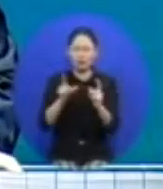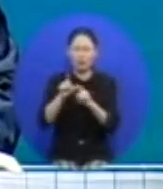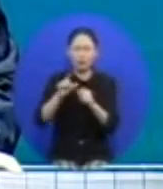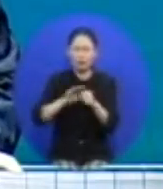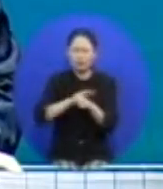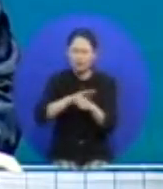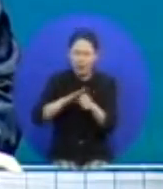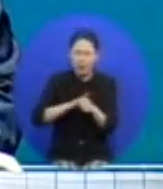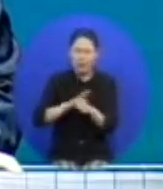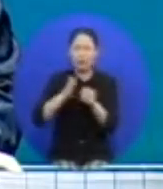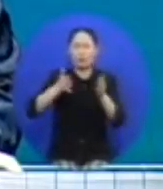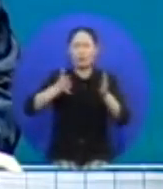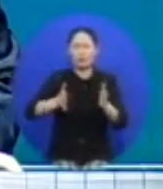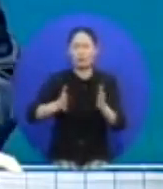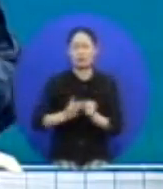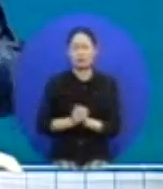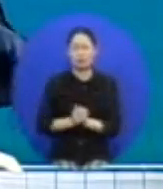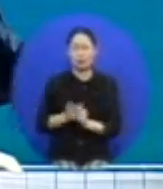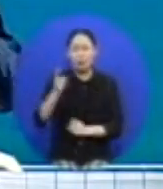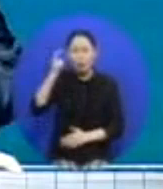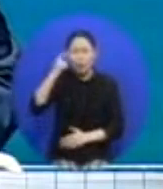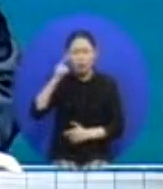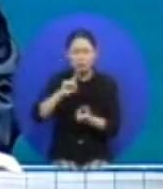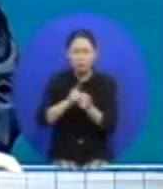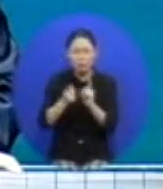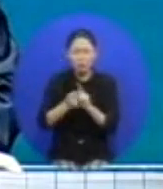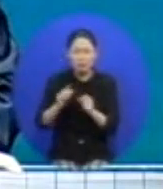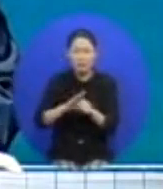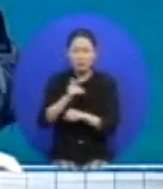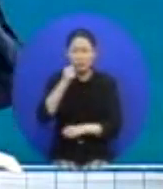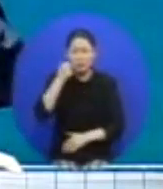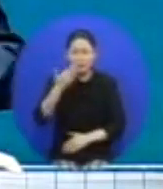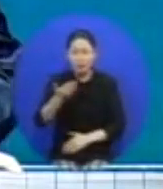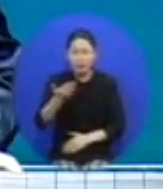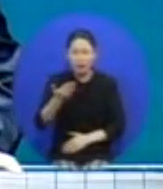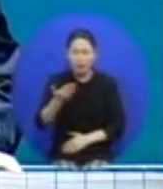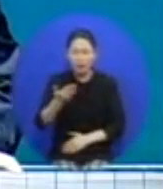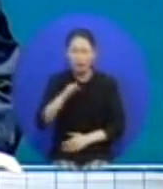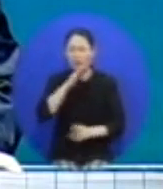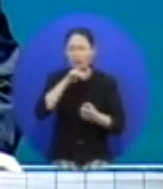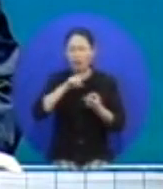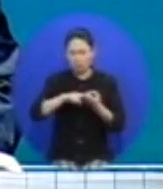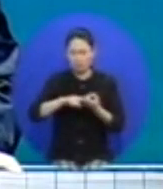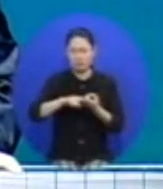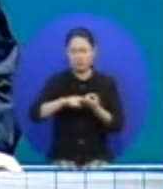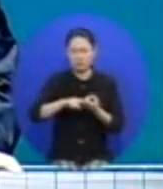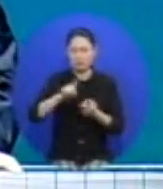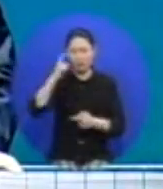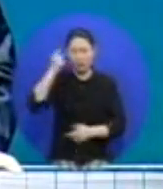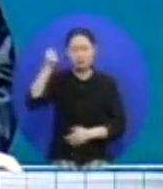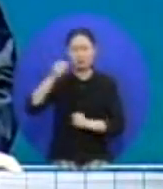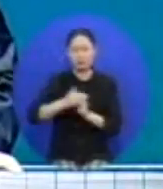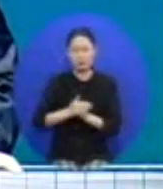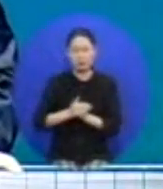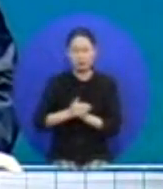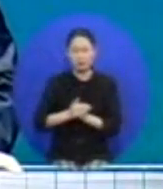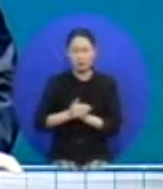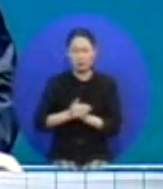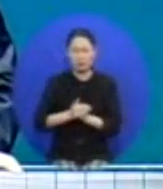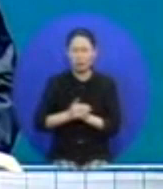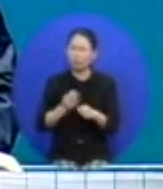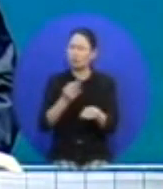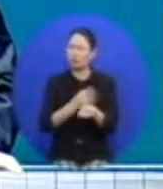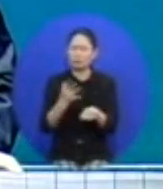관계가 어딨어요 그런데 왜 부 하지요 당연하게 받아들인 이까 그럴 수밖에 없다고